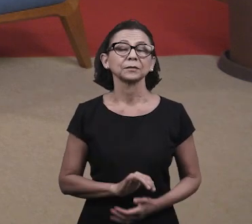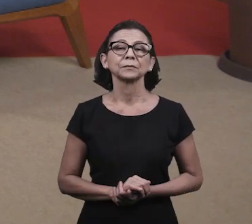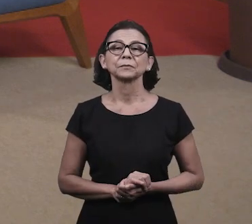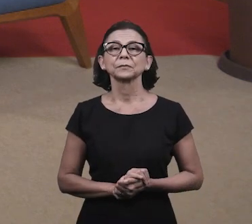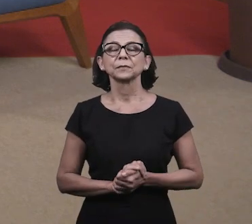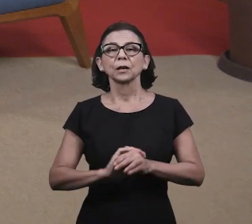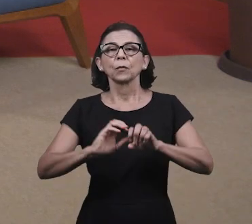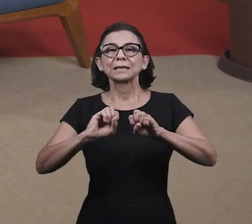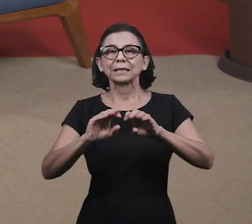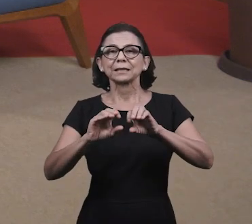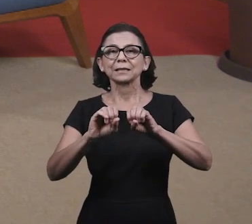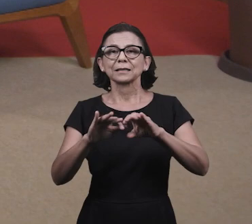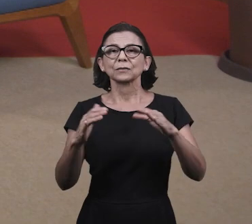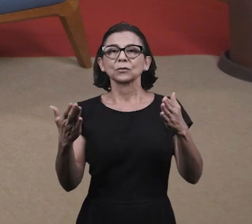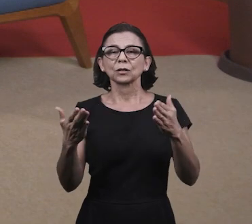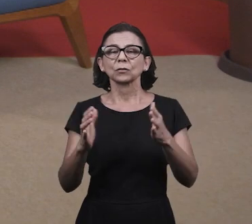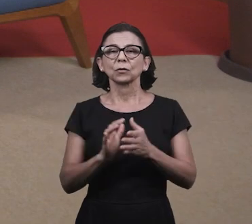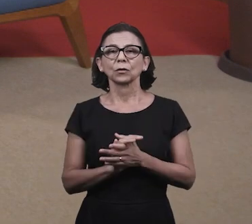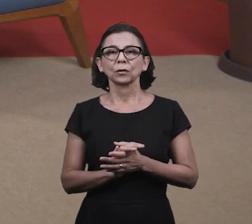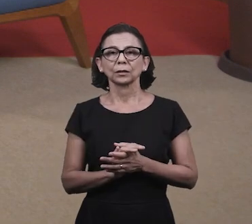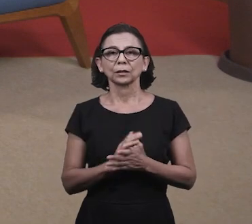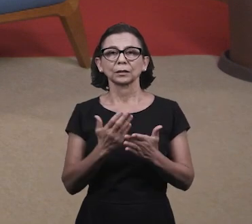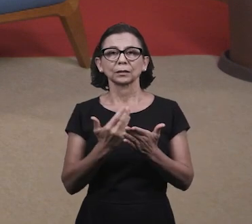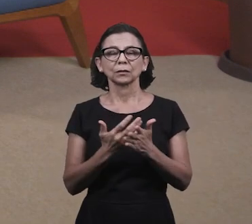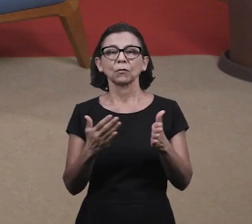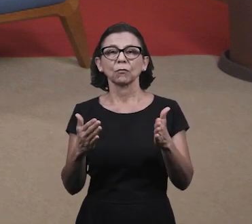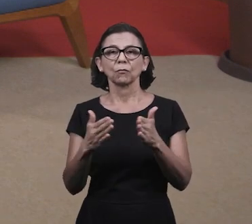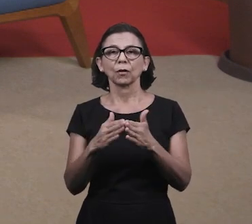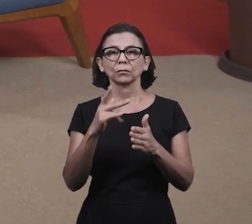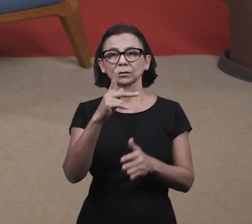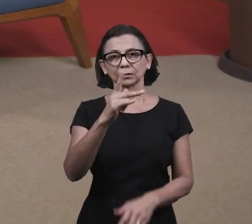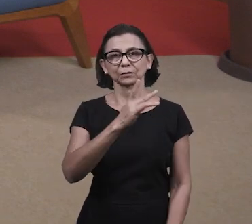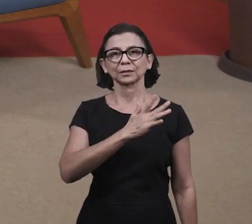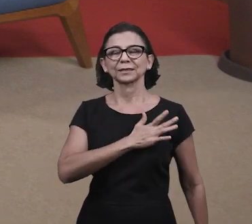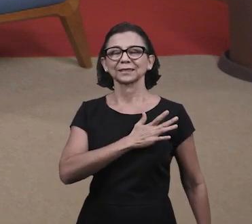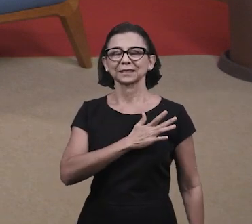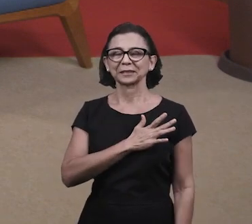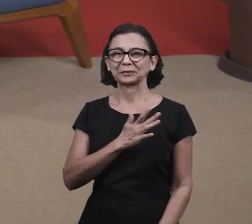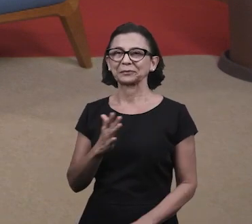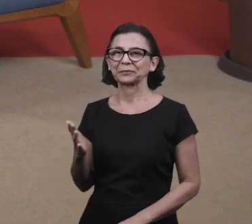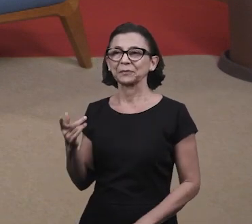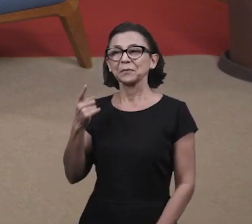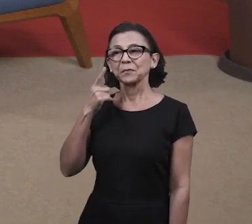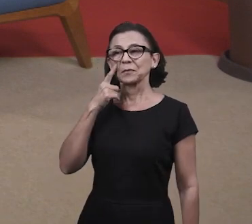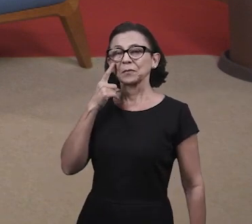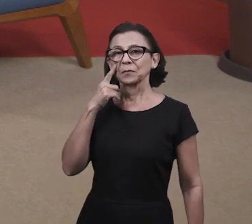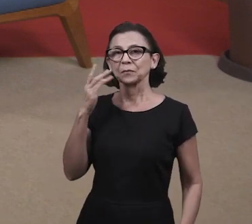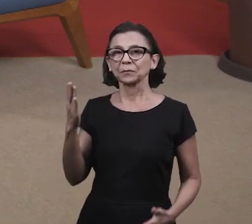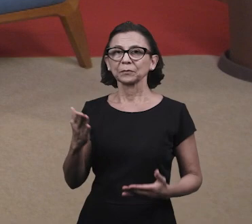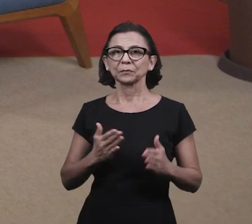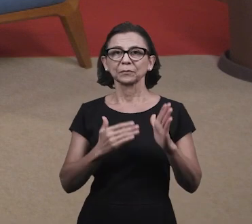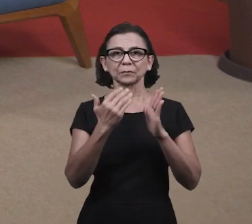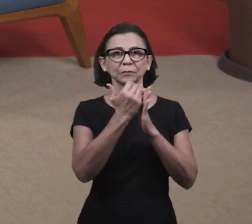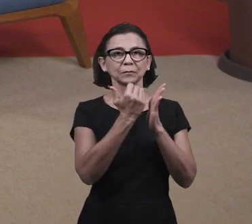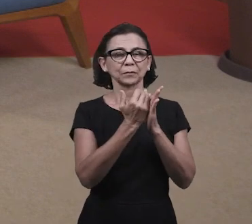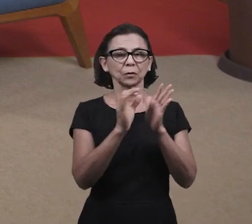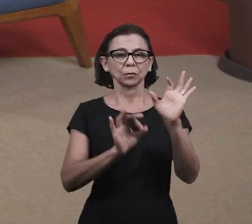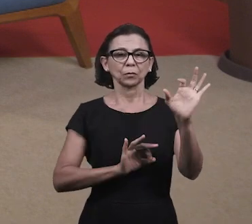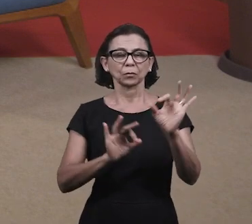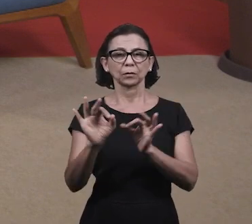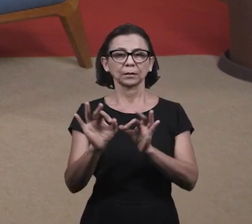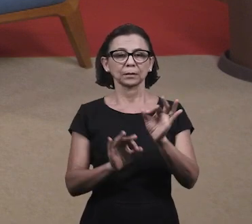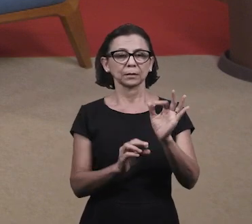été porté maintenant, parce que cette parole a été adressée à votre cœur. Maintenant, nous allons assister au volet